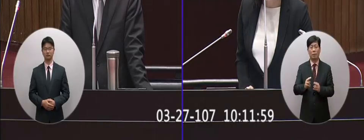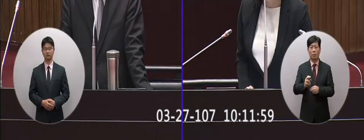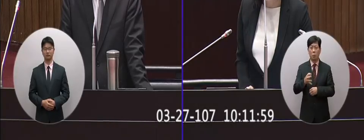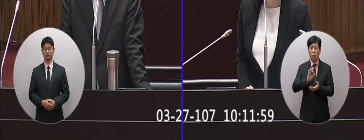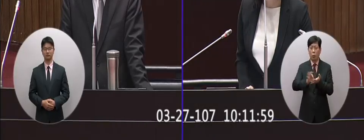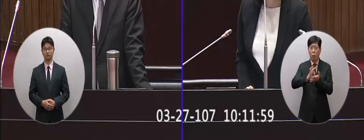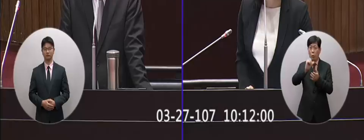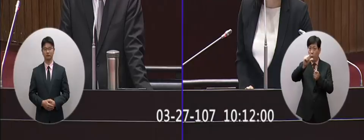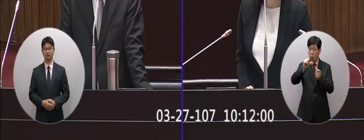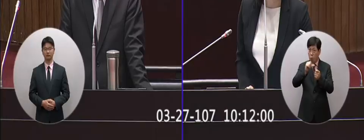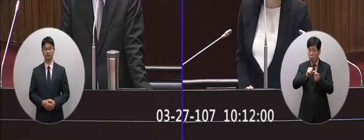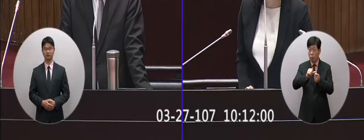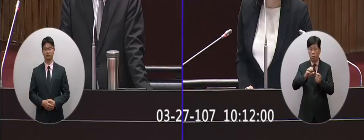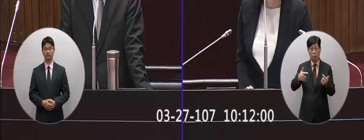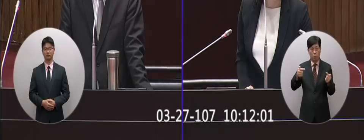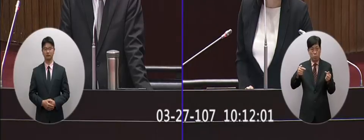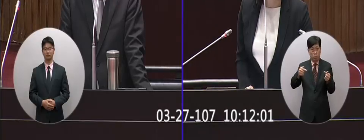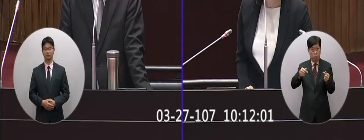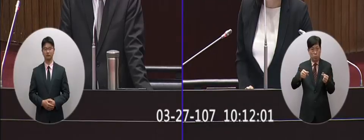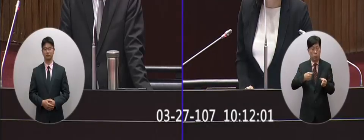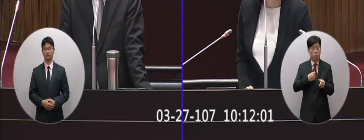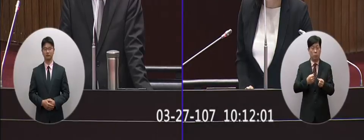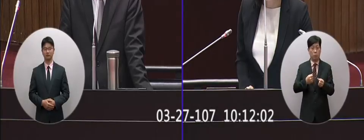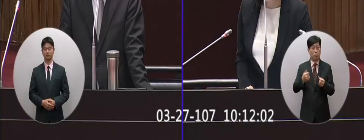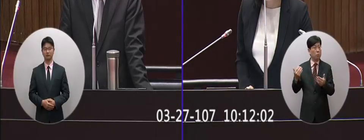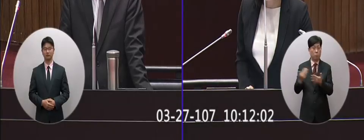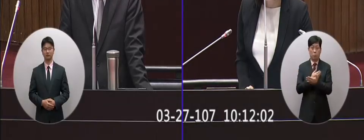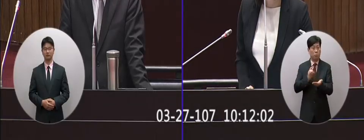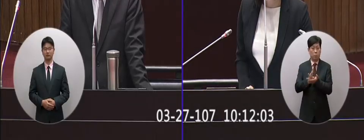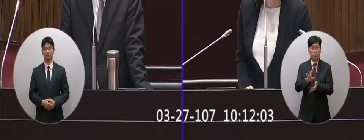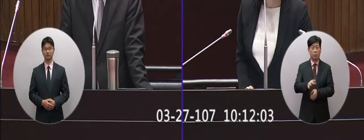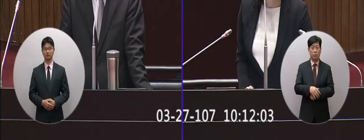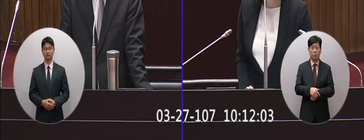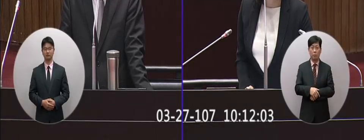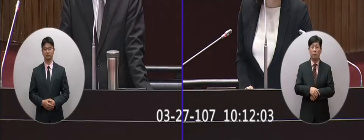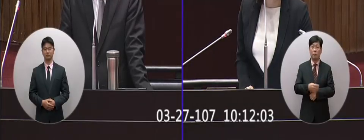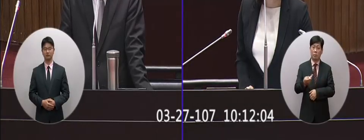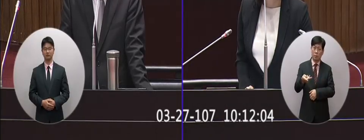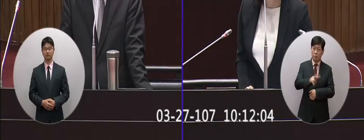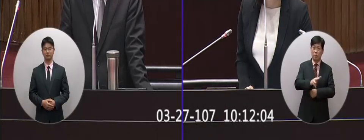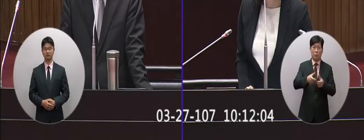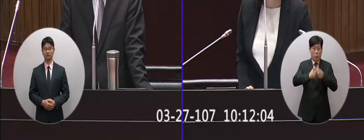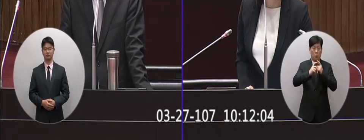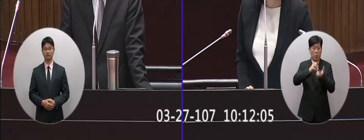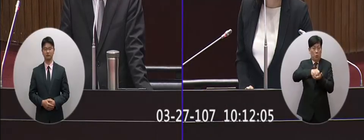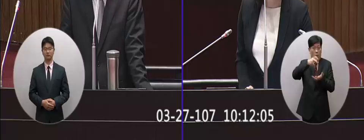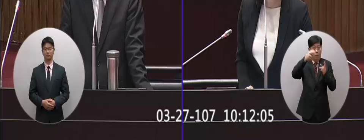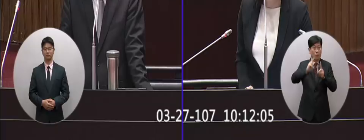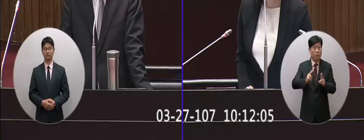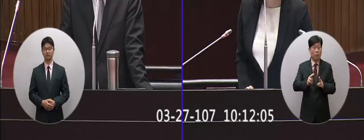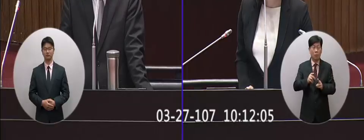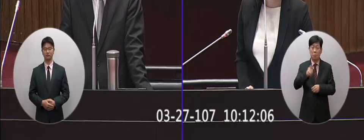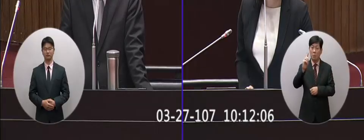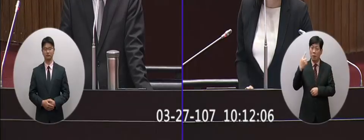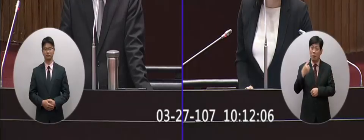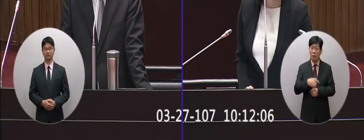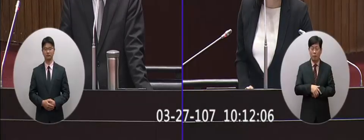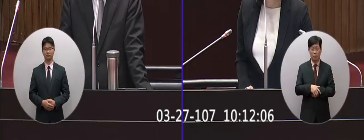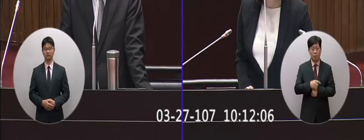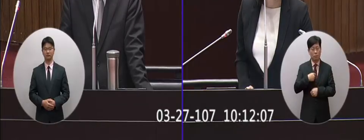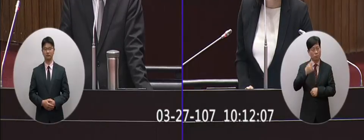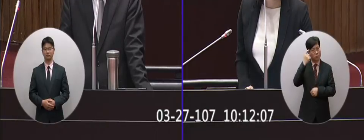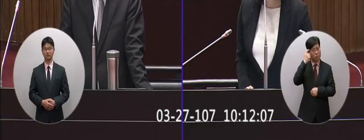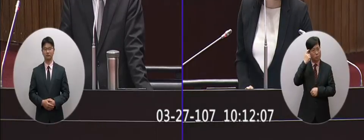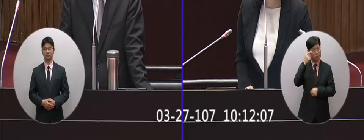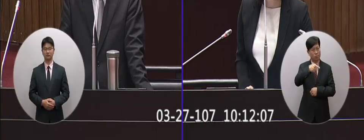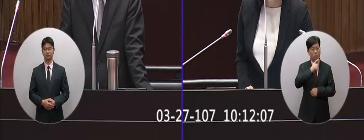用了5年以后，逐渐都把它汰除掉，然后又恢复了核电？这个原因，我想其